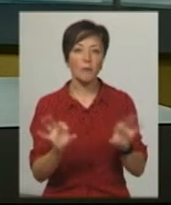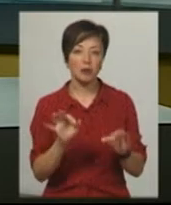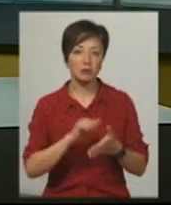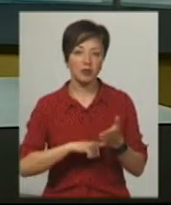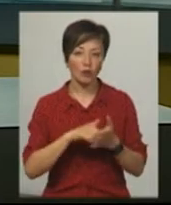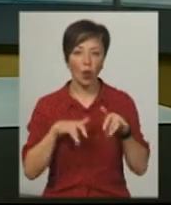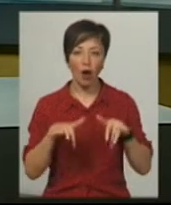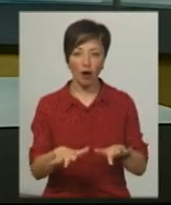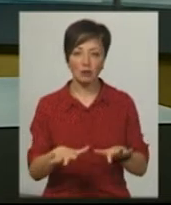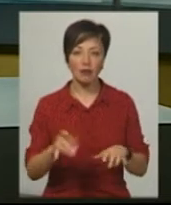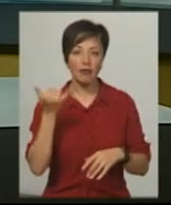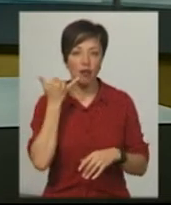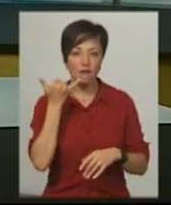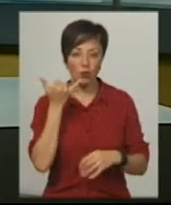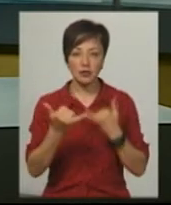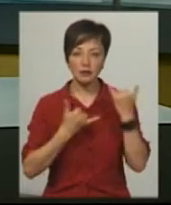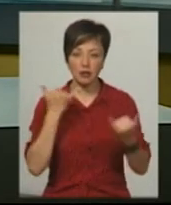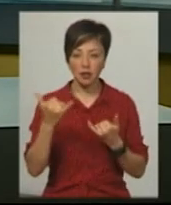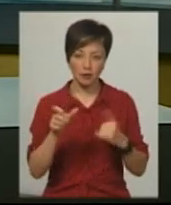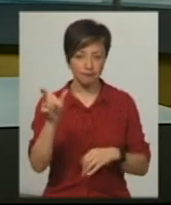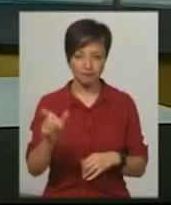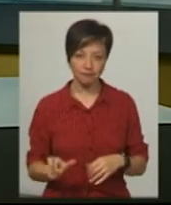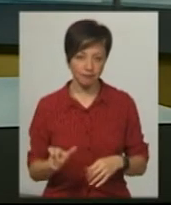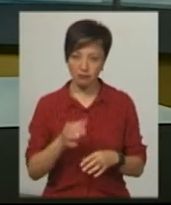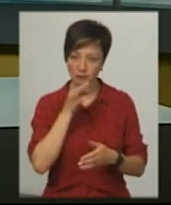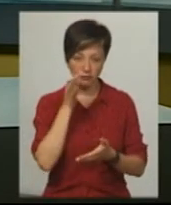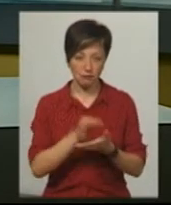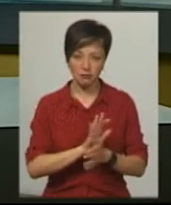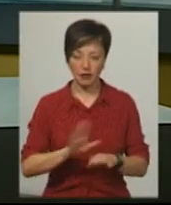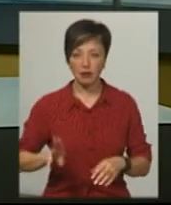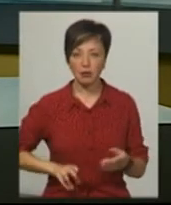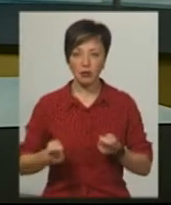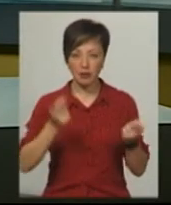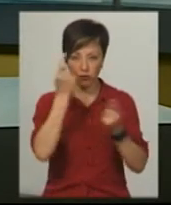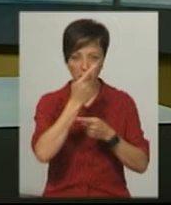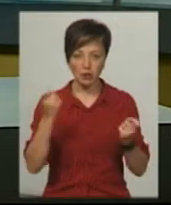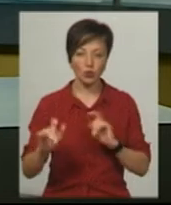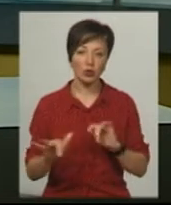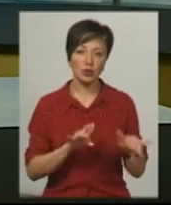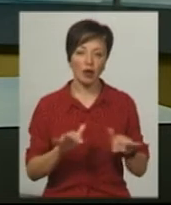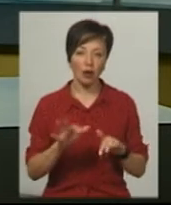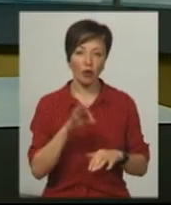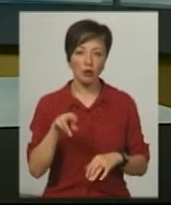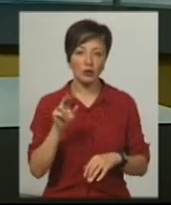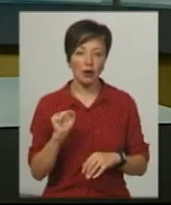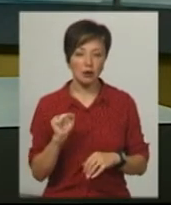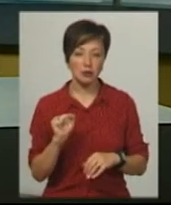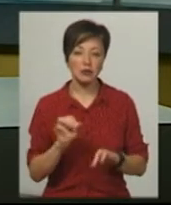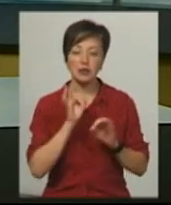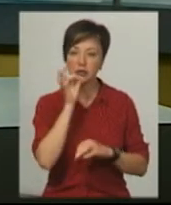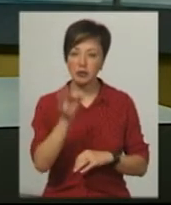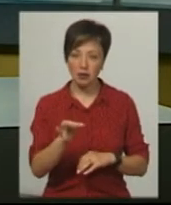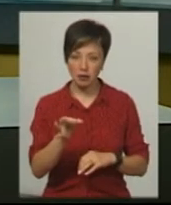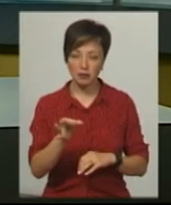приводу акції. На телефонні дзвінки чиновник не відповідав. Директорка департаменту інформаційної діяльності ОДА Інна Михайлова